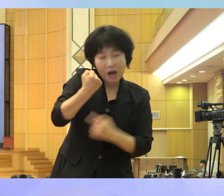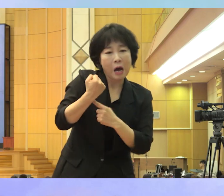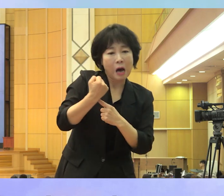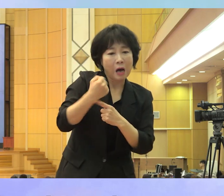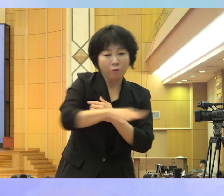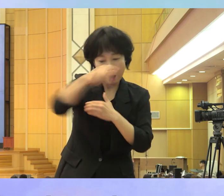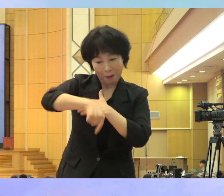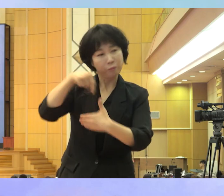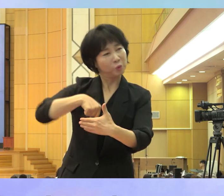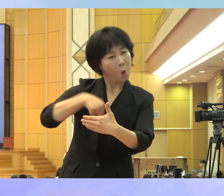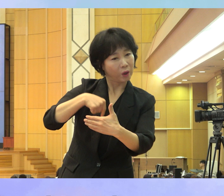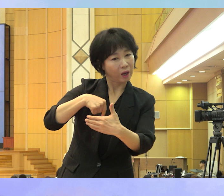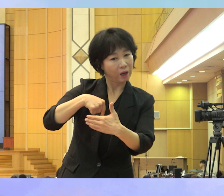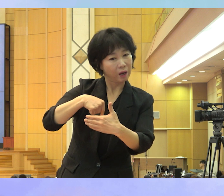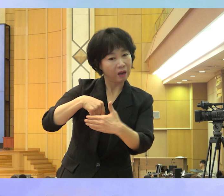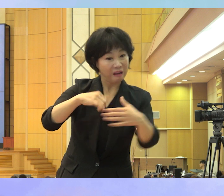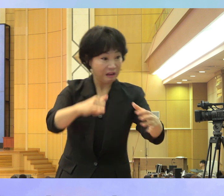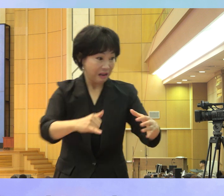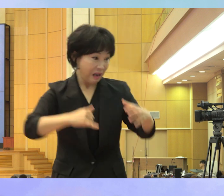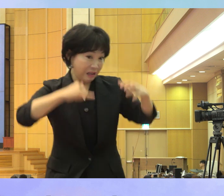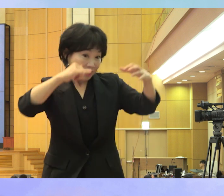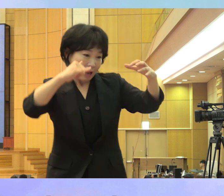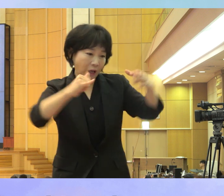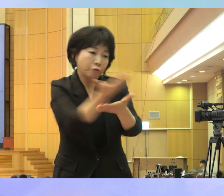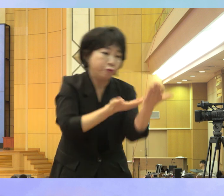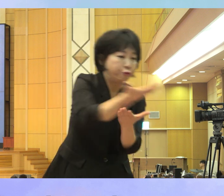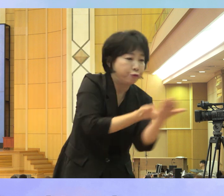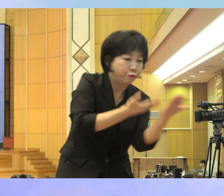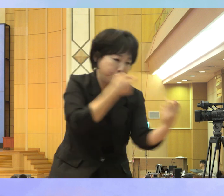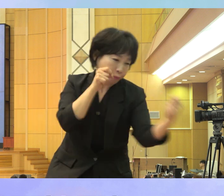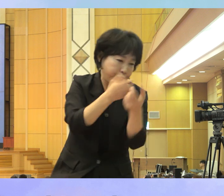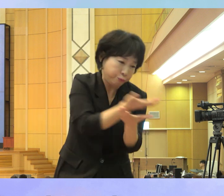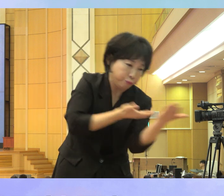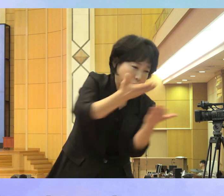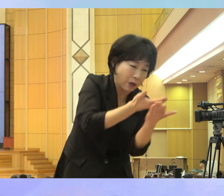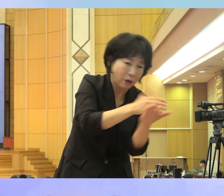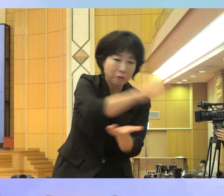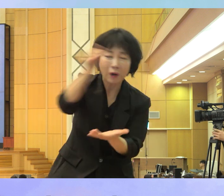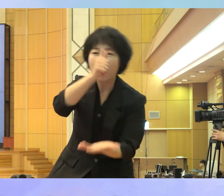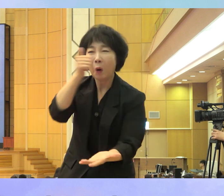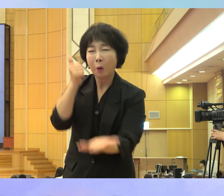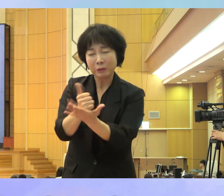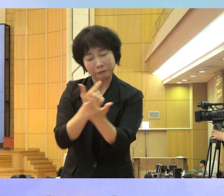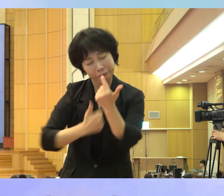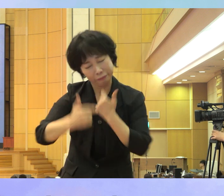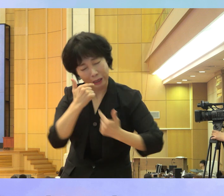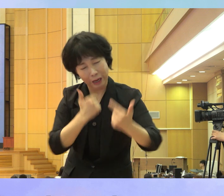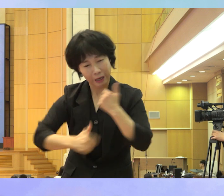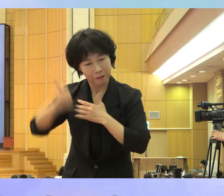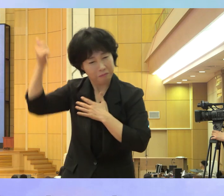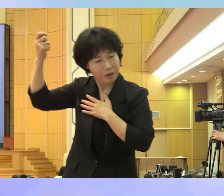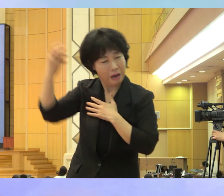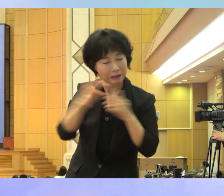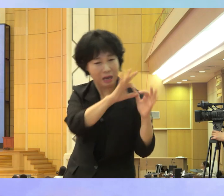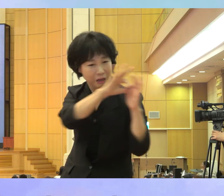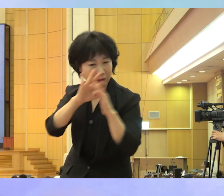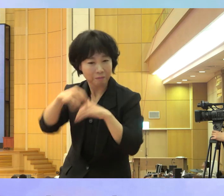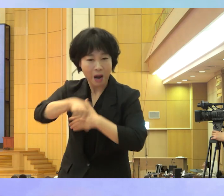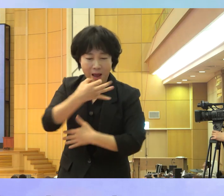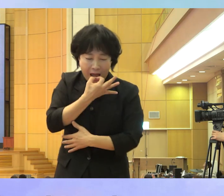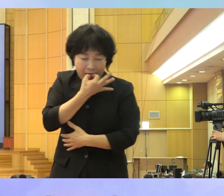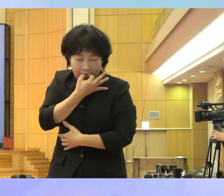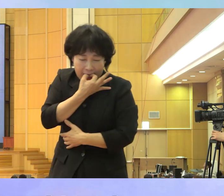우리의 마음속에 세상과 벗어나면서 우리가 적당히 세상과 타협하면서 육신의 욕심을